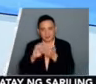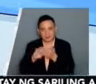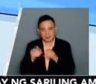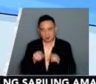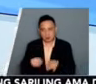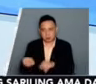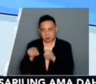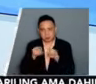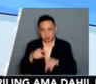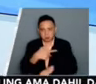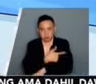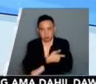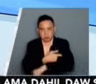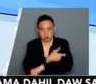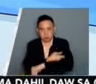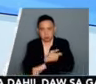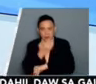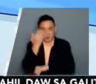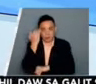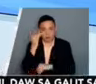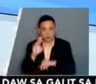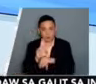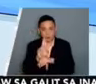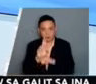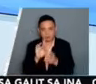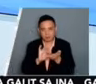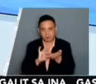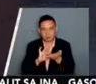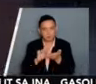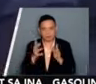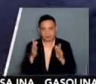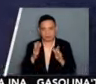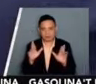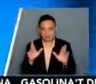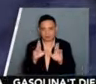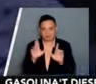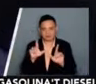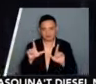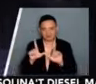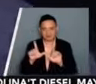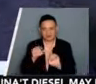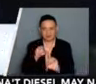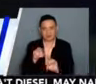sa FDA. Balitang hatid ni John Consulta.